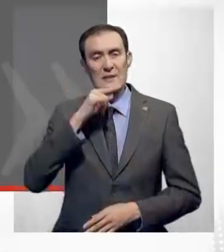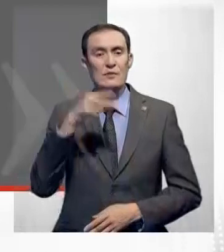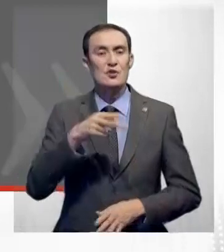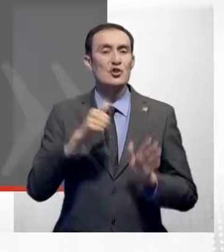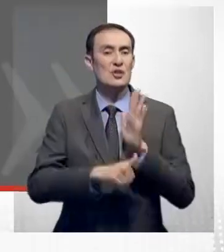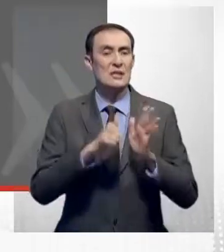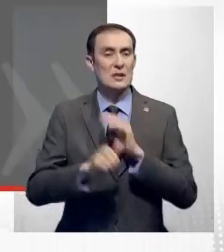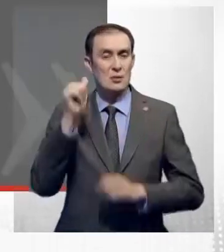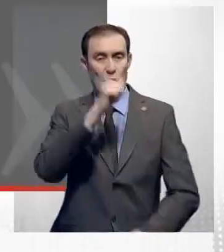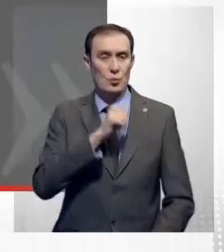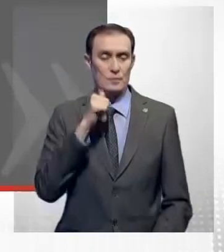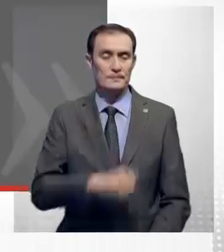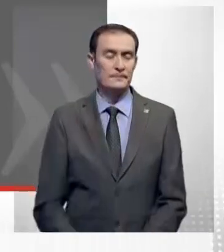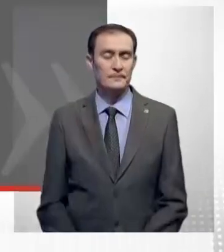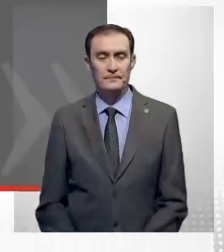году.